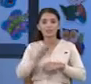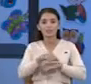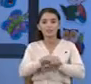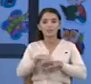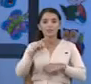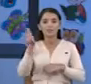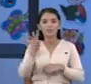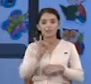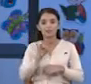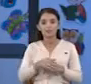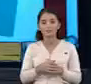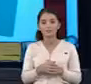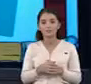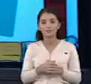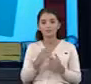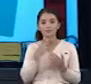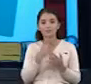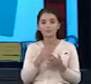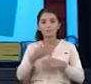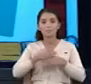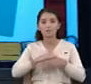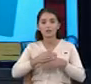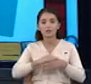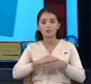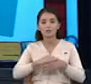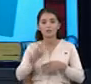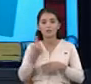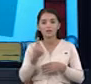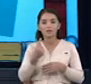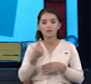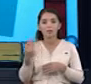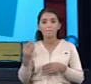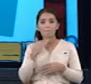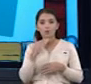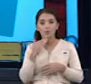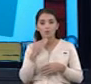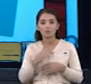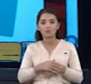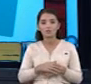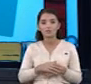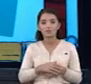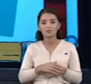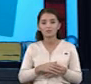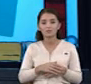линейка, линейки. Видим пенал. Здесь он один, а здесь их много.